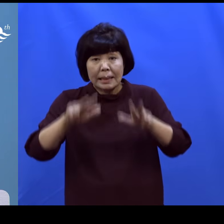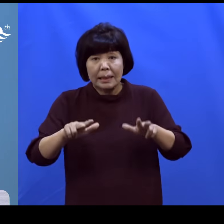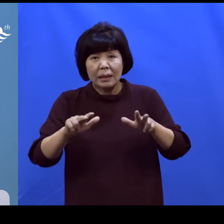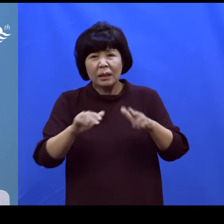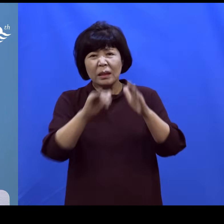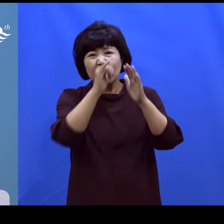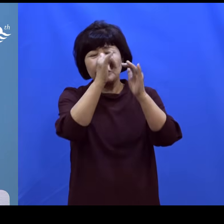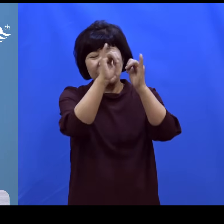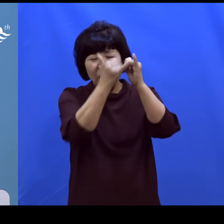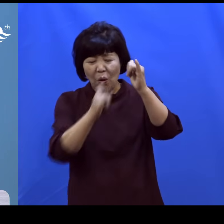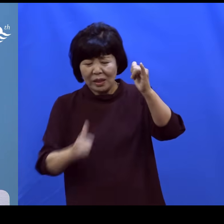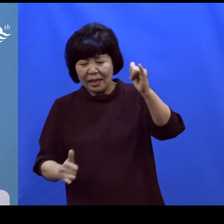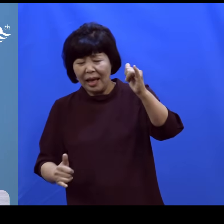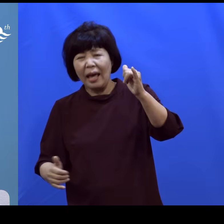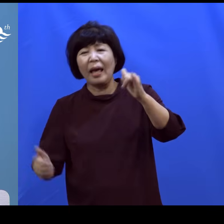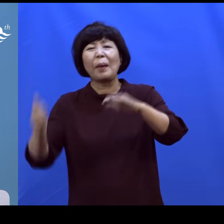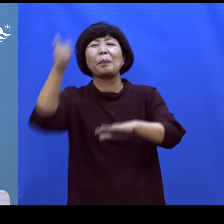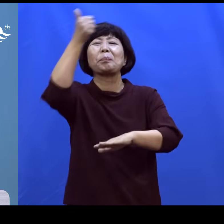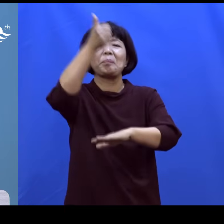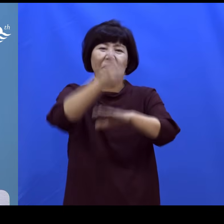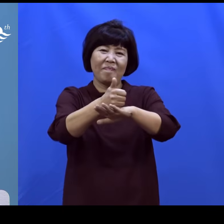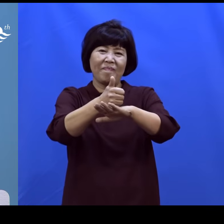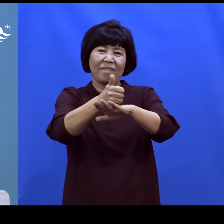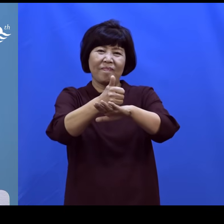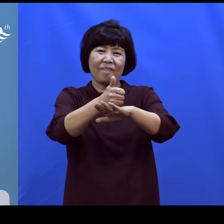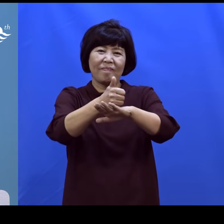많이 망가져 있어요. 여러분, 정상이 아니에요.